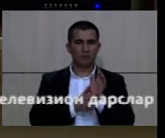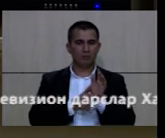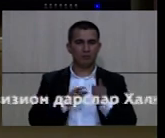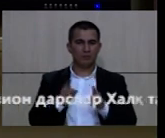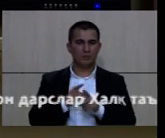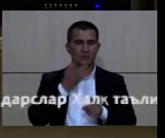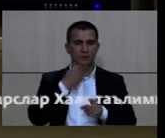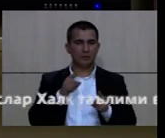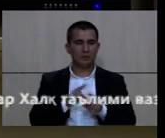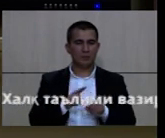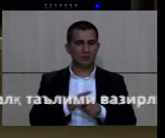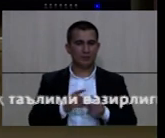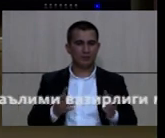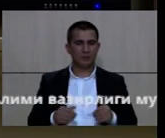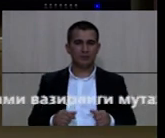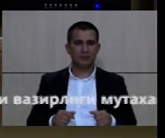kabi.